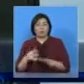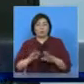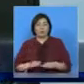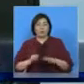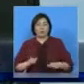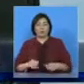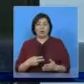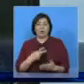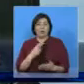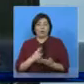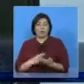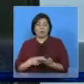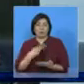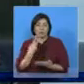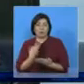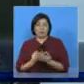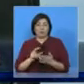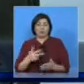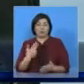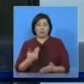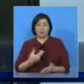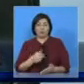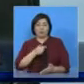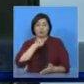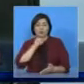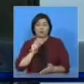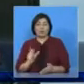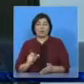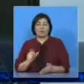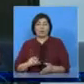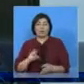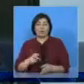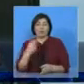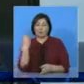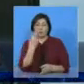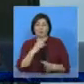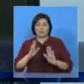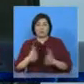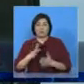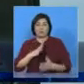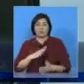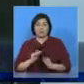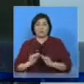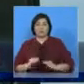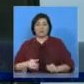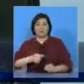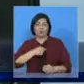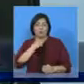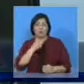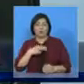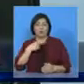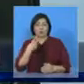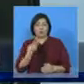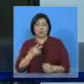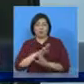айтуы бойынша 3 ересек адам 3-еуі де мас күйде болған, ал балалар ересек адамдардың қарауынсыз